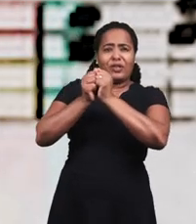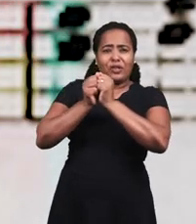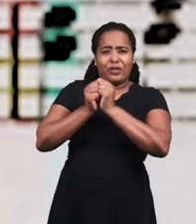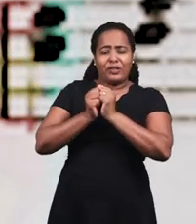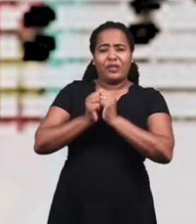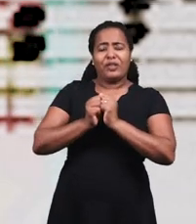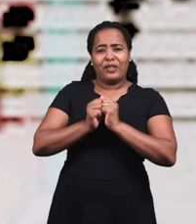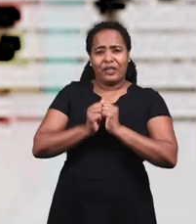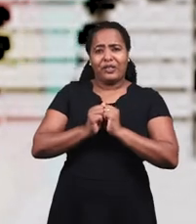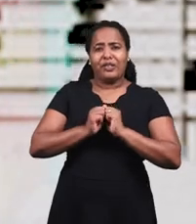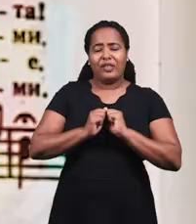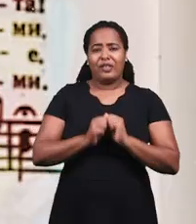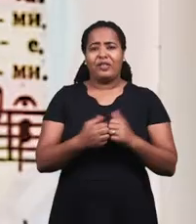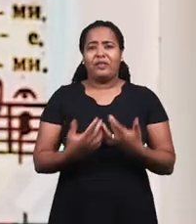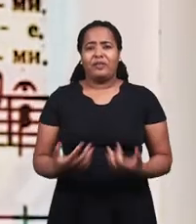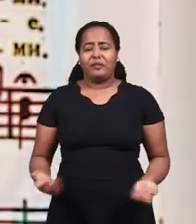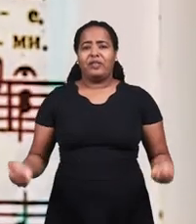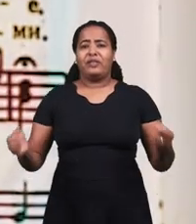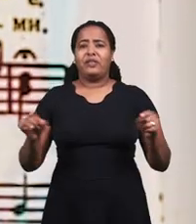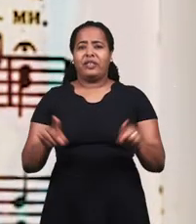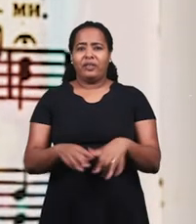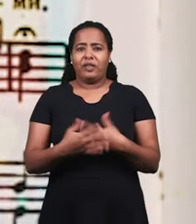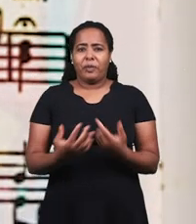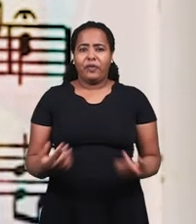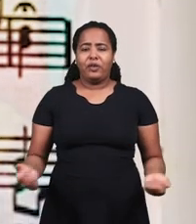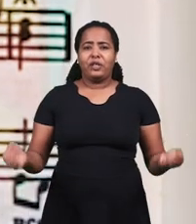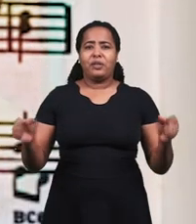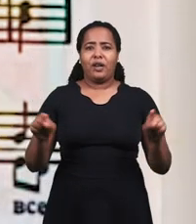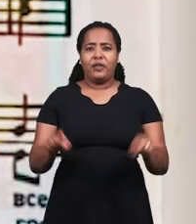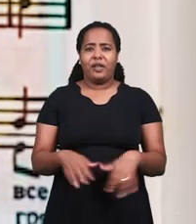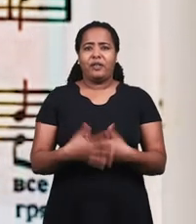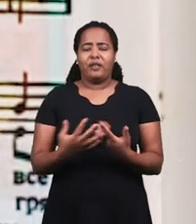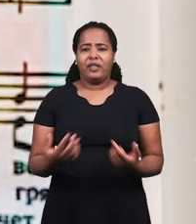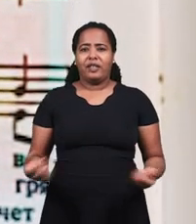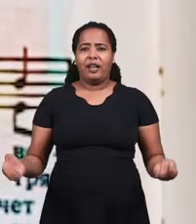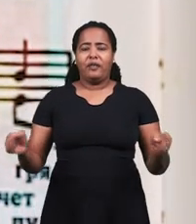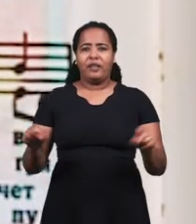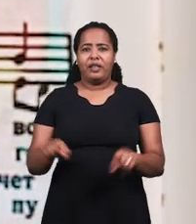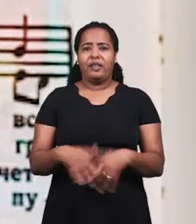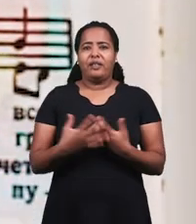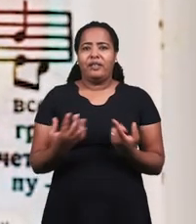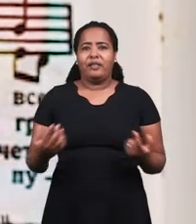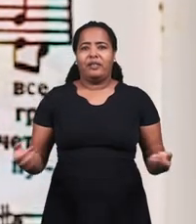И даст Он нам свое царство.